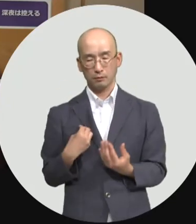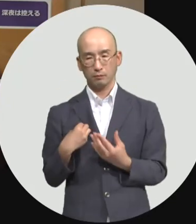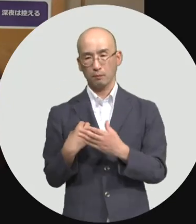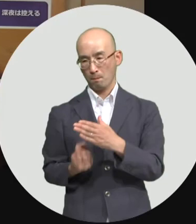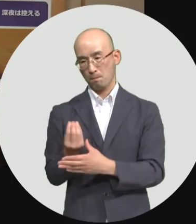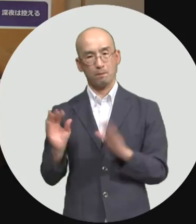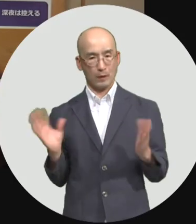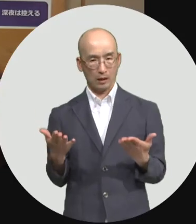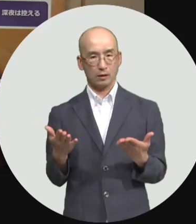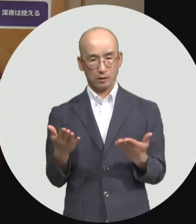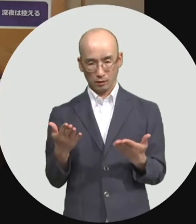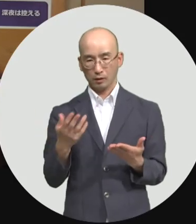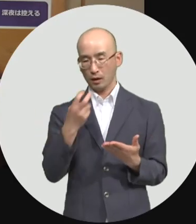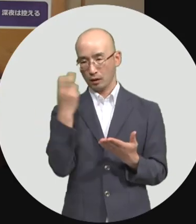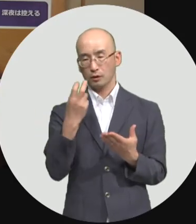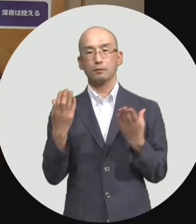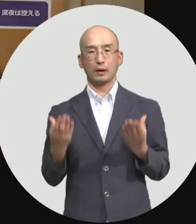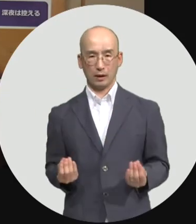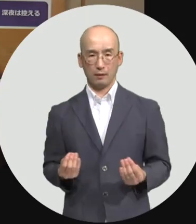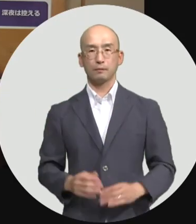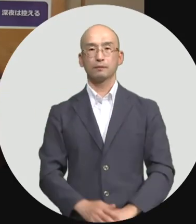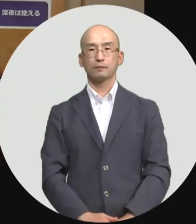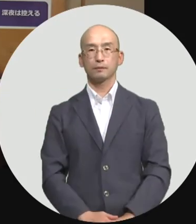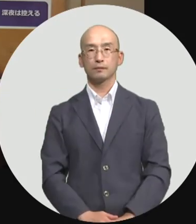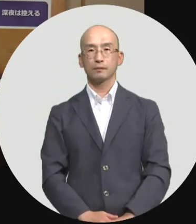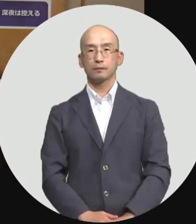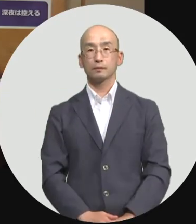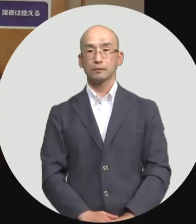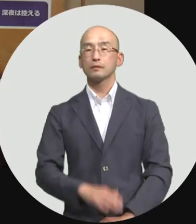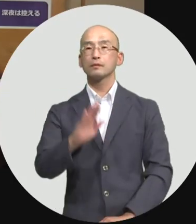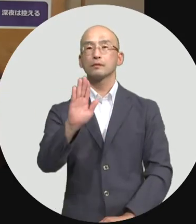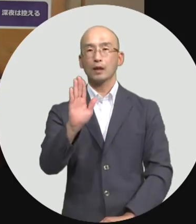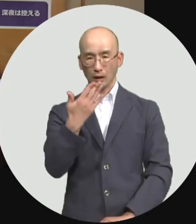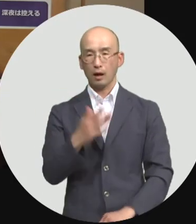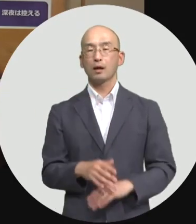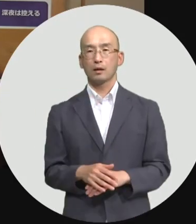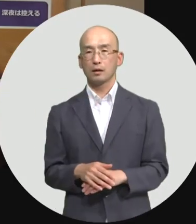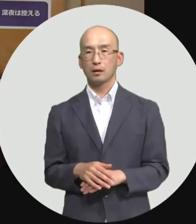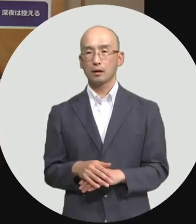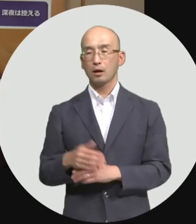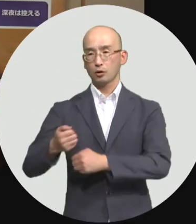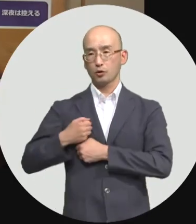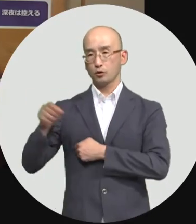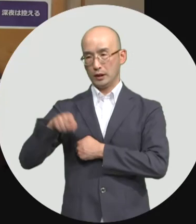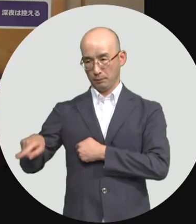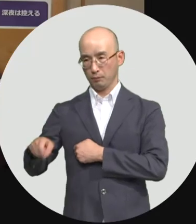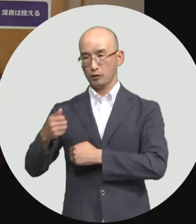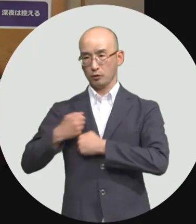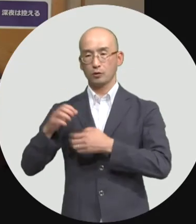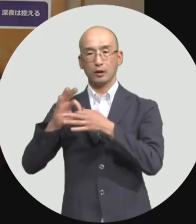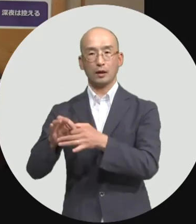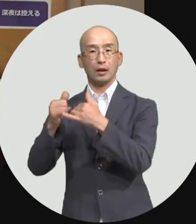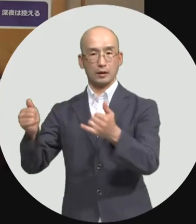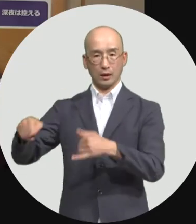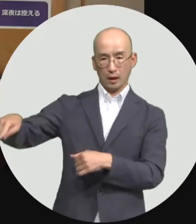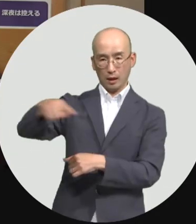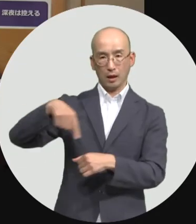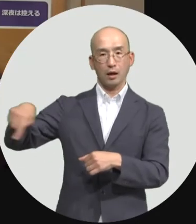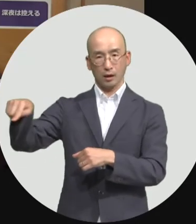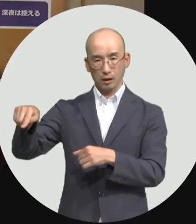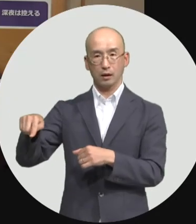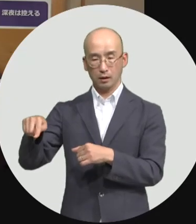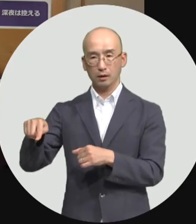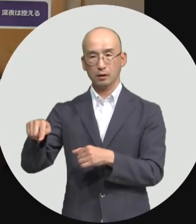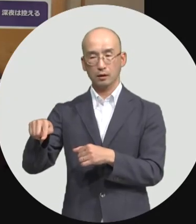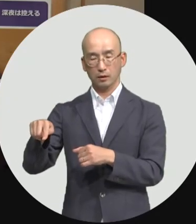をしております。まあ、ただ、まだ、軍人軍属で陽性になった方の公衆衛生の情報等の